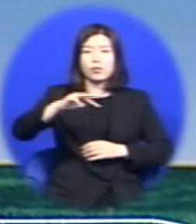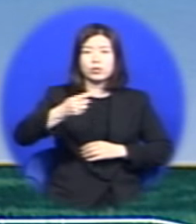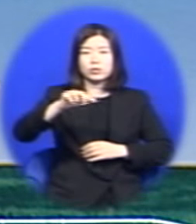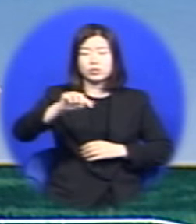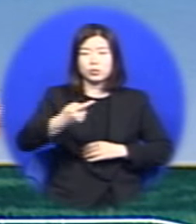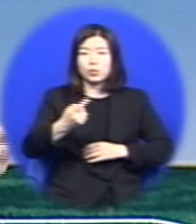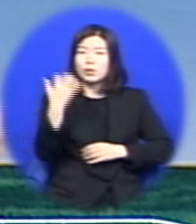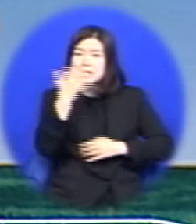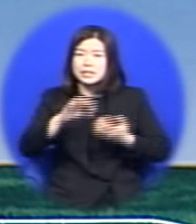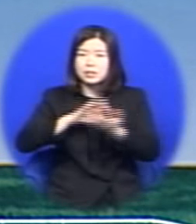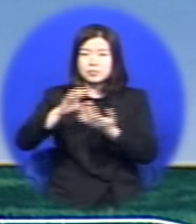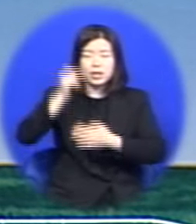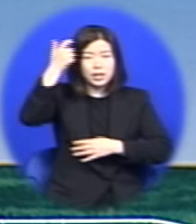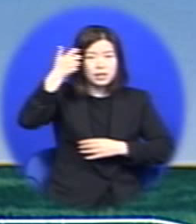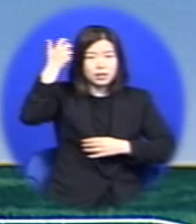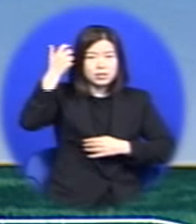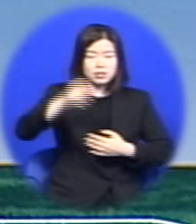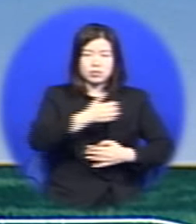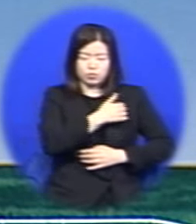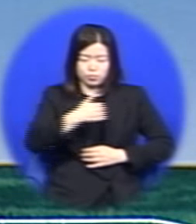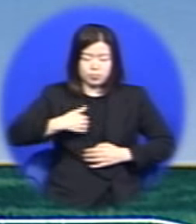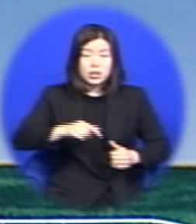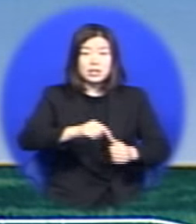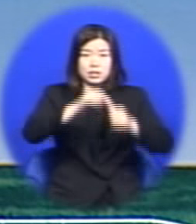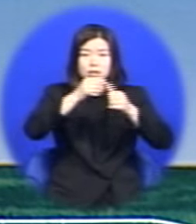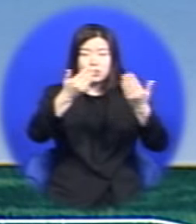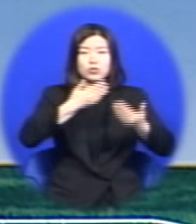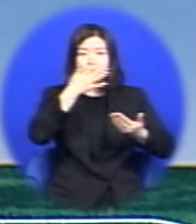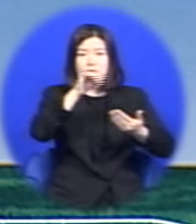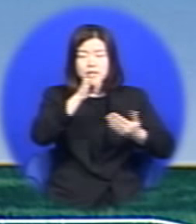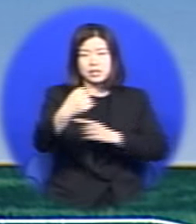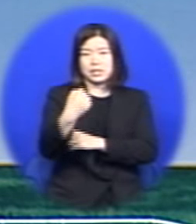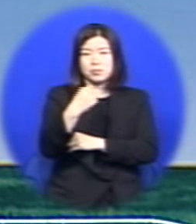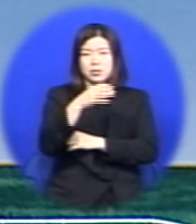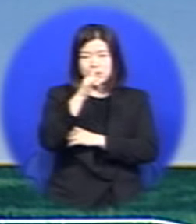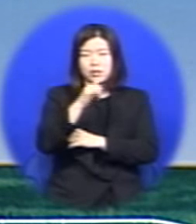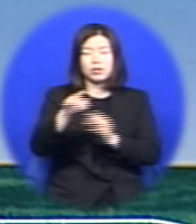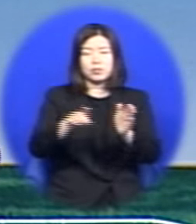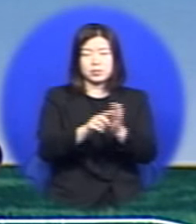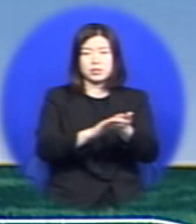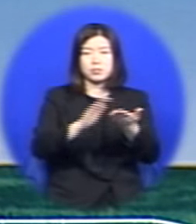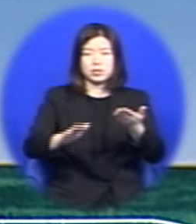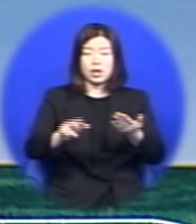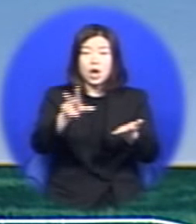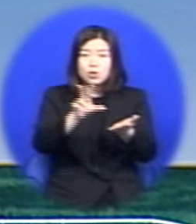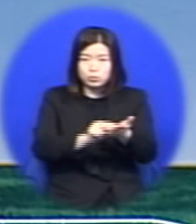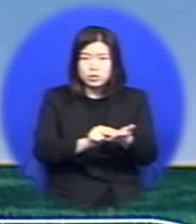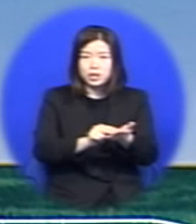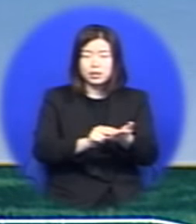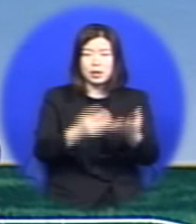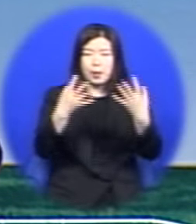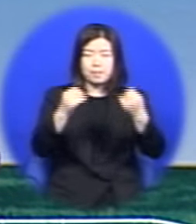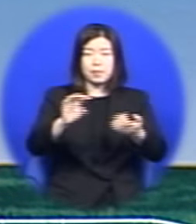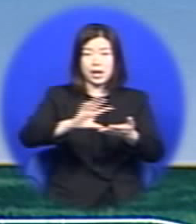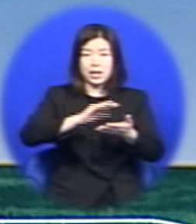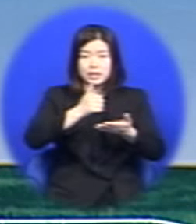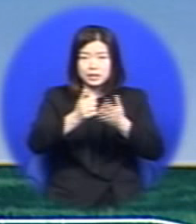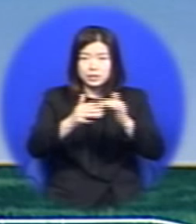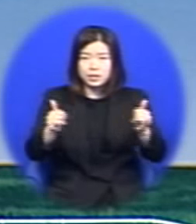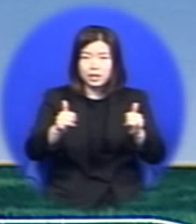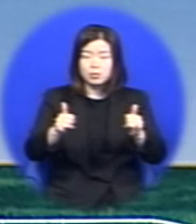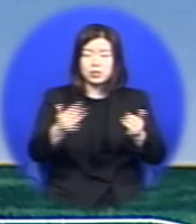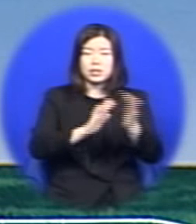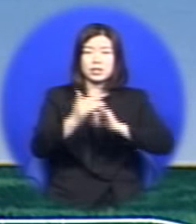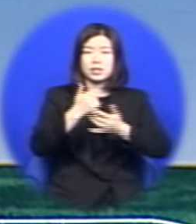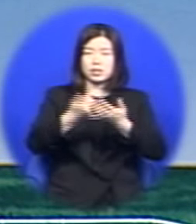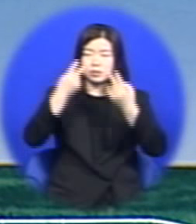영에서 능히 건져낼 수 있는 능력임을 믿습니다. 문제는 많은 그리스도인들이 예수님을 바라보는